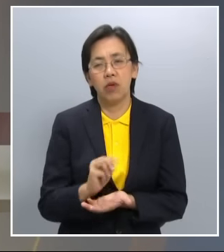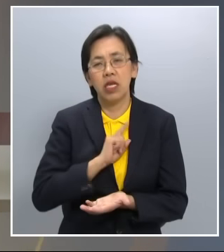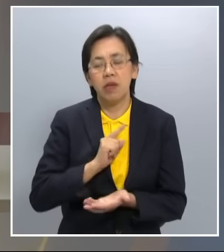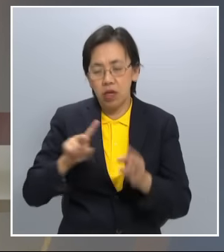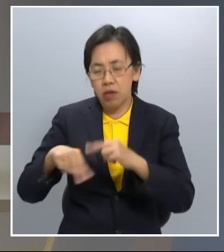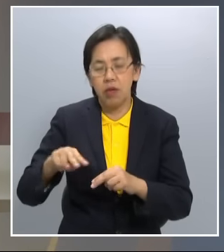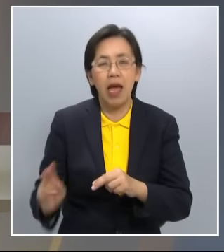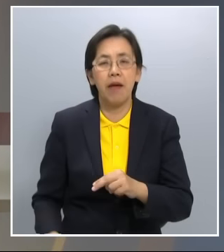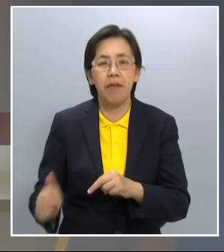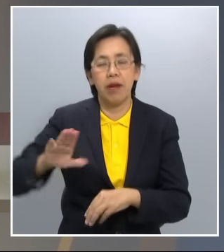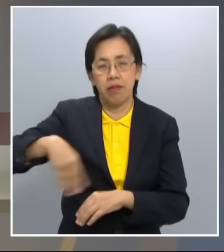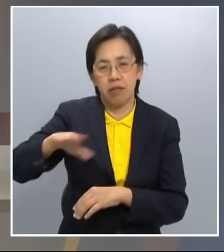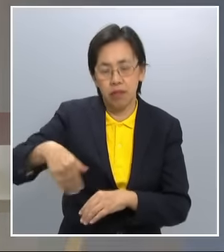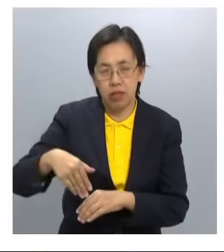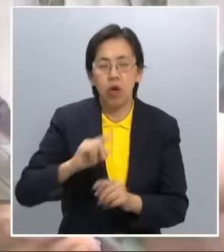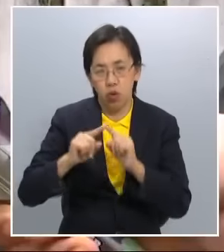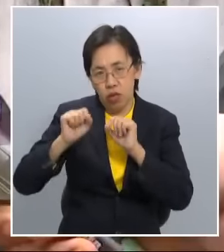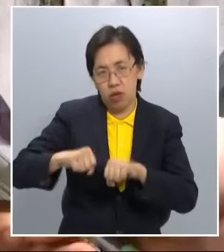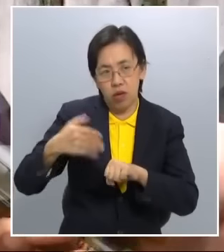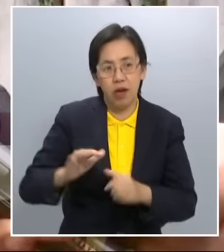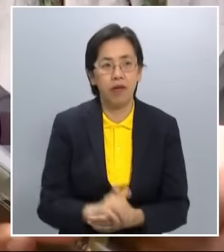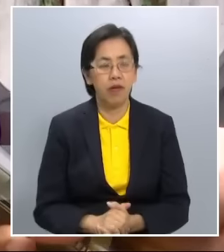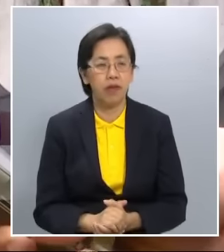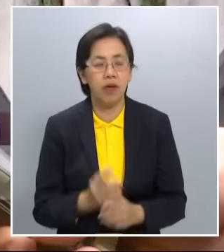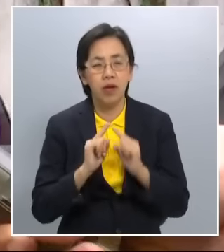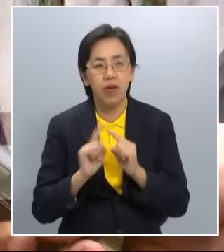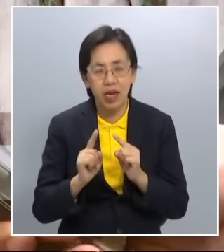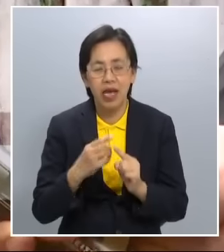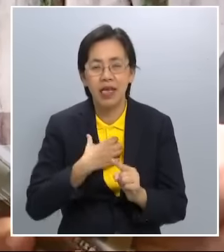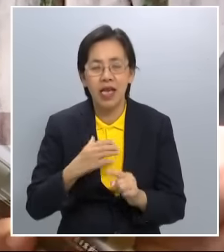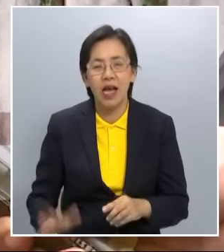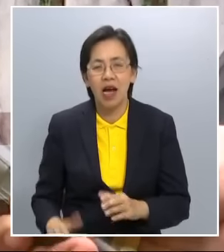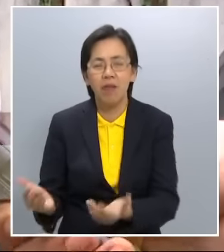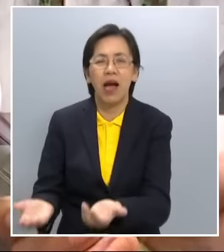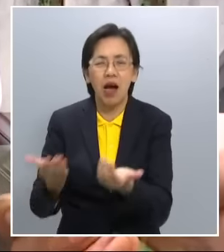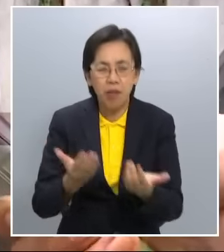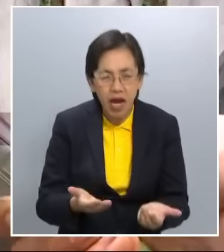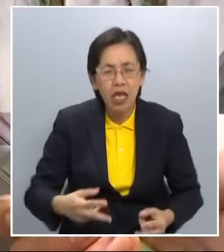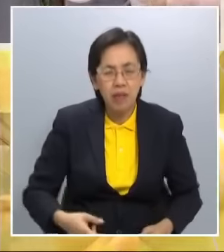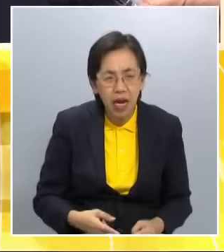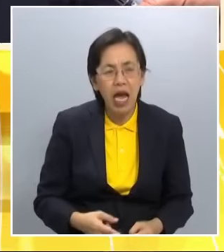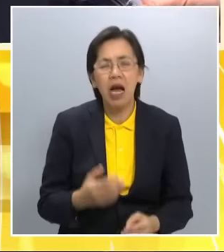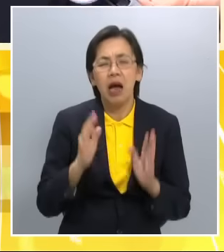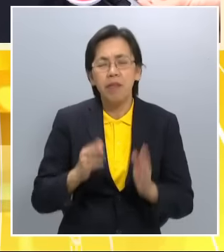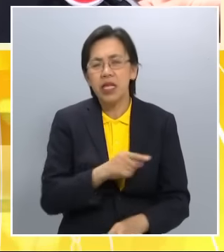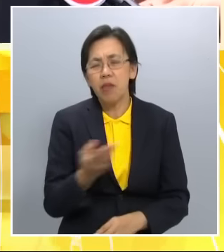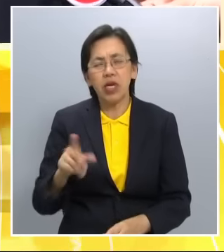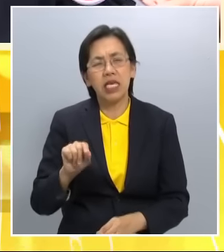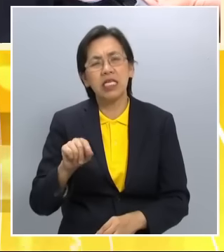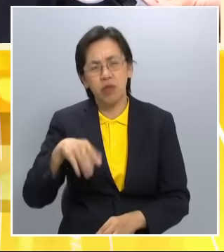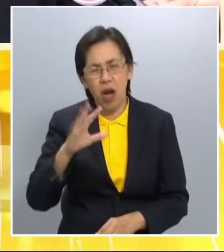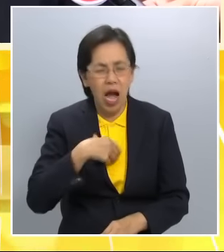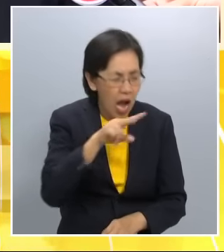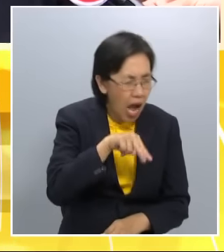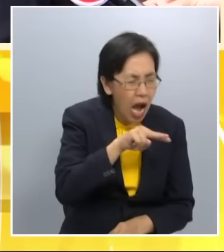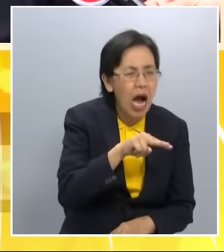มด ตอนแรกเป็นการเจรจาว่าขอไปทำหมันแล้วขอหาบ้านครึ่งหนึ่งก็คือ20กว่าตัวคือเราอยากให้แกเรา